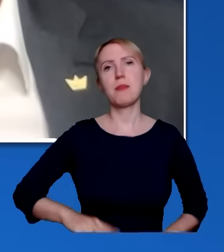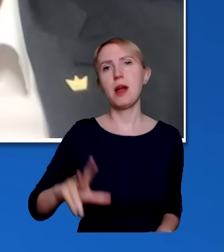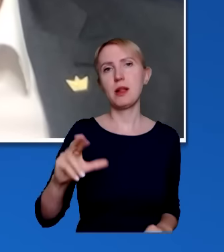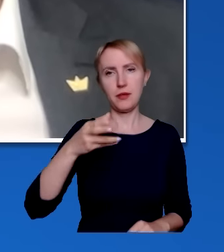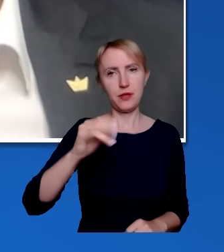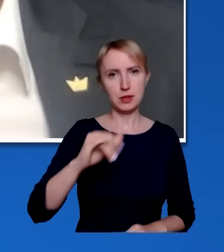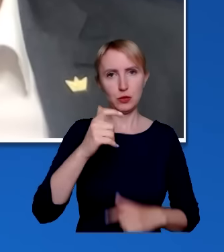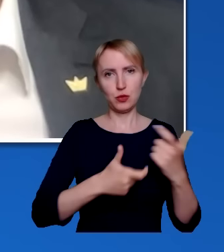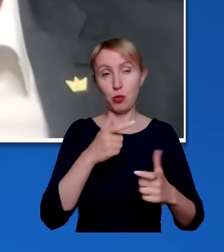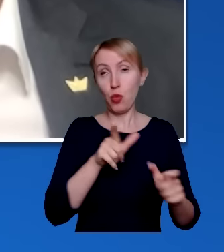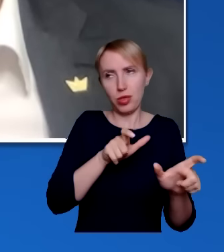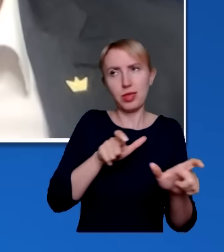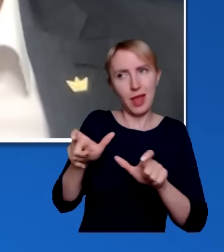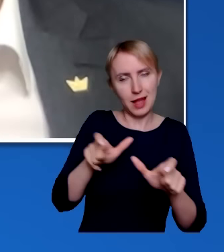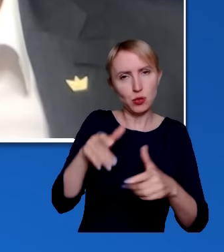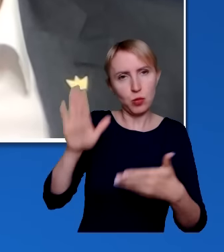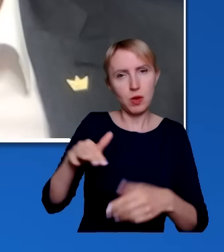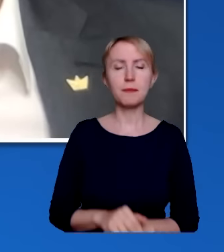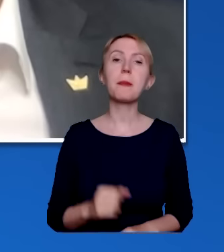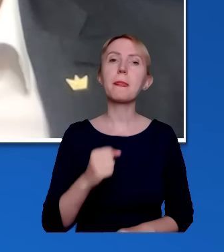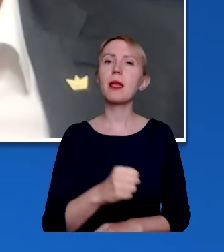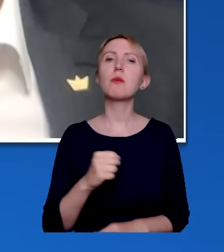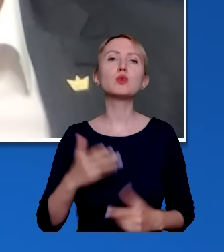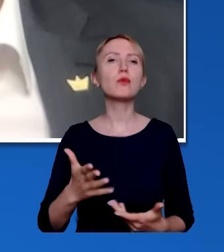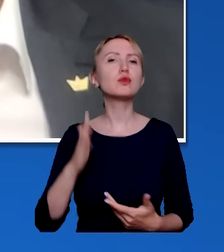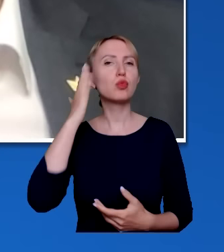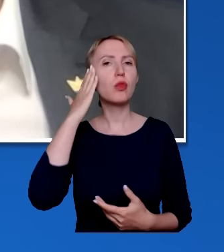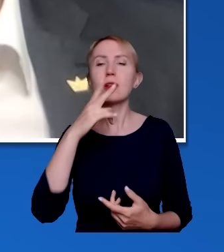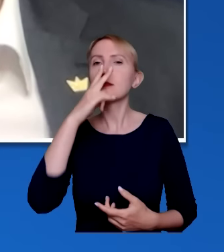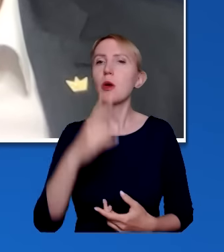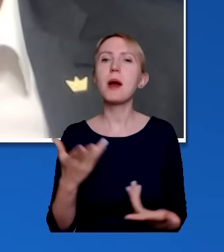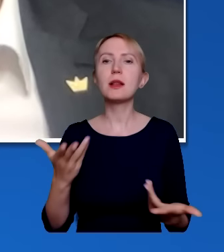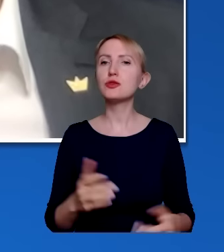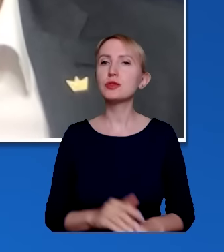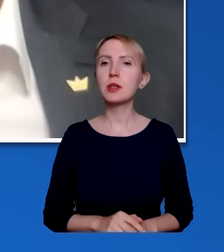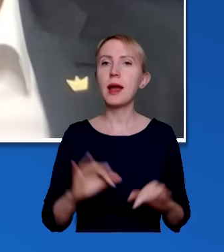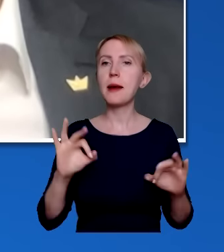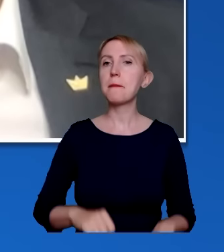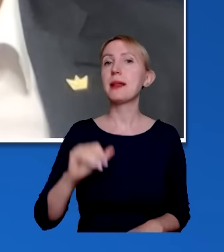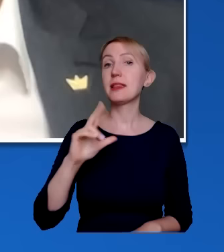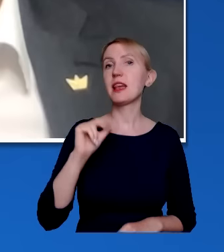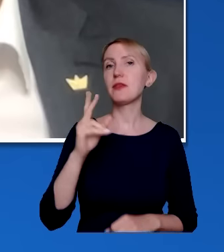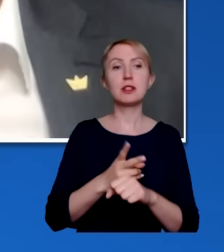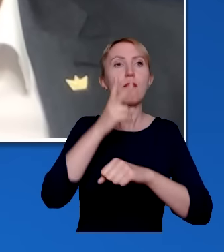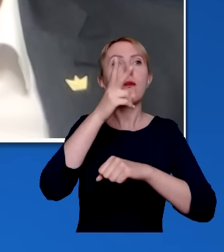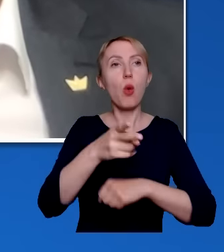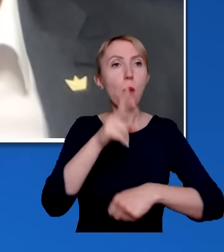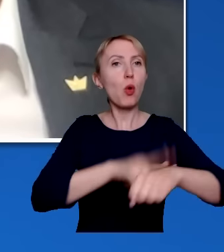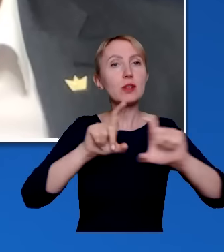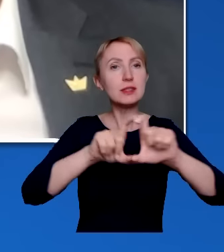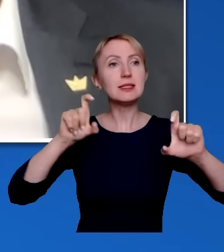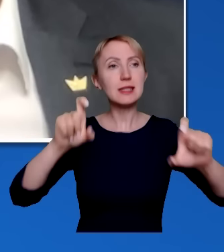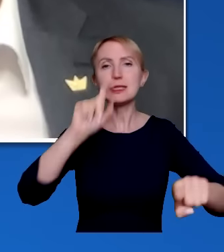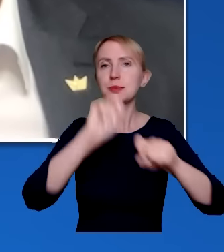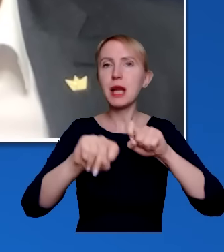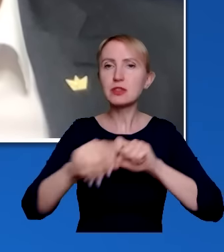nadzoruje No ale posłowie chcą się dowiedzieć chcą zobaczyć jak pan kierwiński wchodził i wychodził z komendy policji zdaje że jest